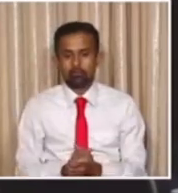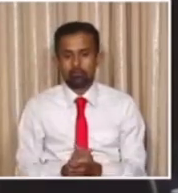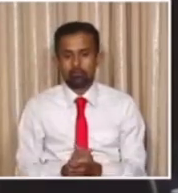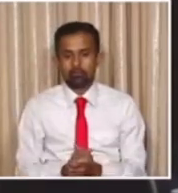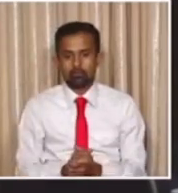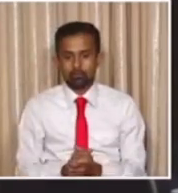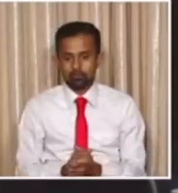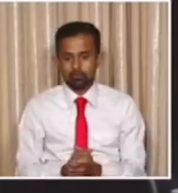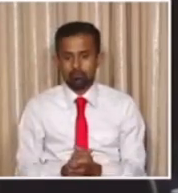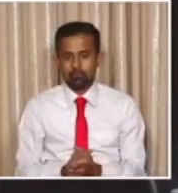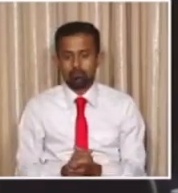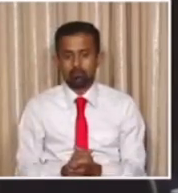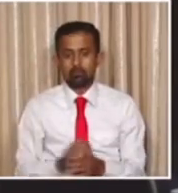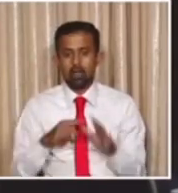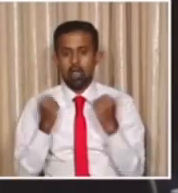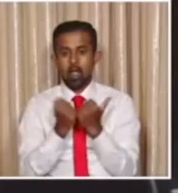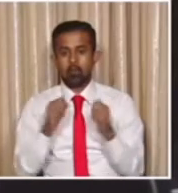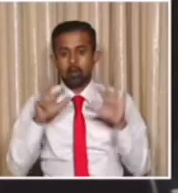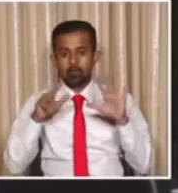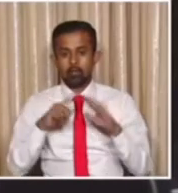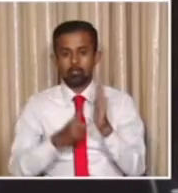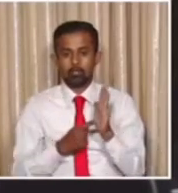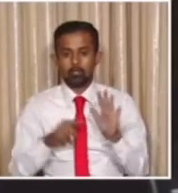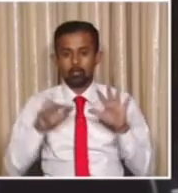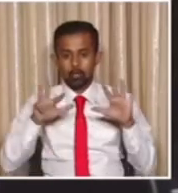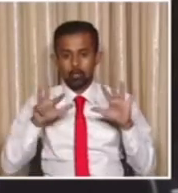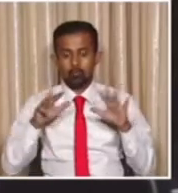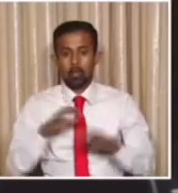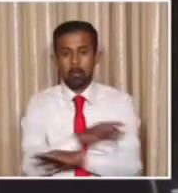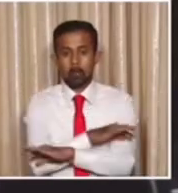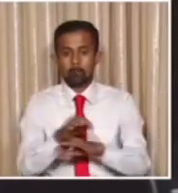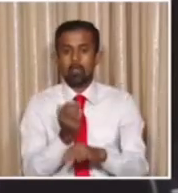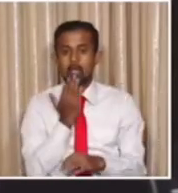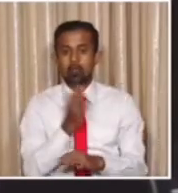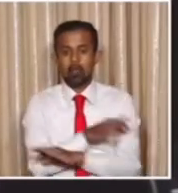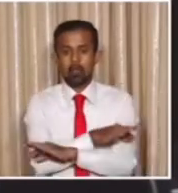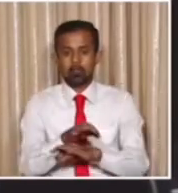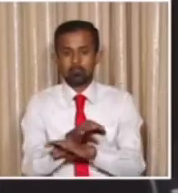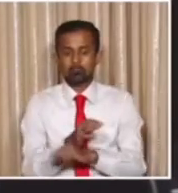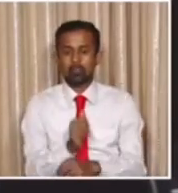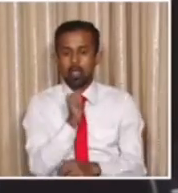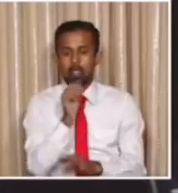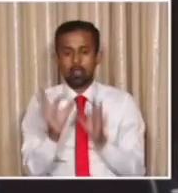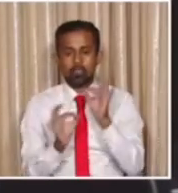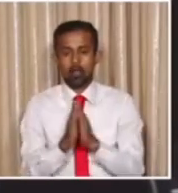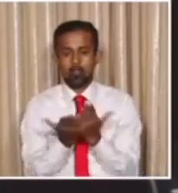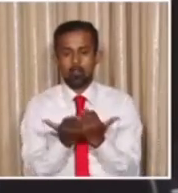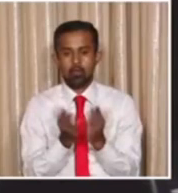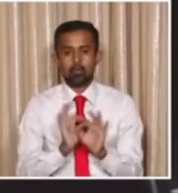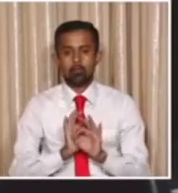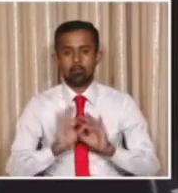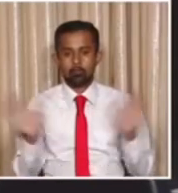ඔය අප්‍රේල් 9 මැයි 9 ජූලි 9 ගහපු ගේම් එකේ ඇමරිකන් ගේම් එකේ ඇත්ත කතාව මම පොතක් හැටියට ඉලි